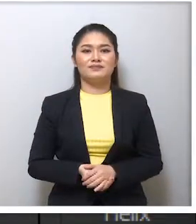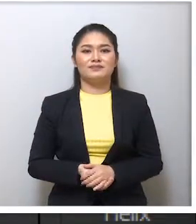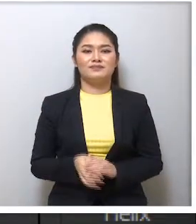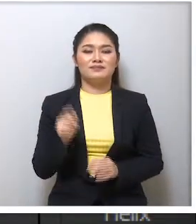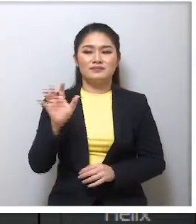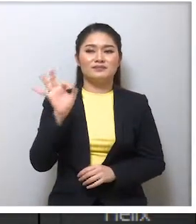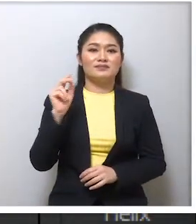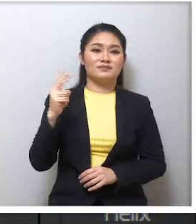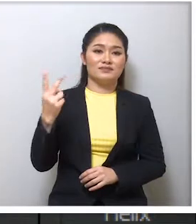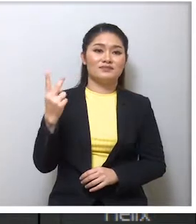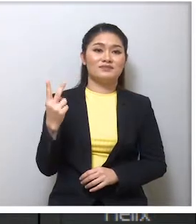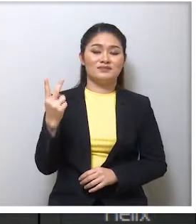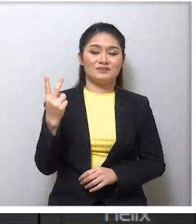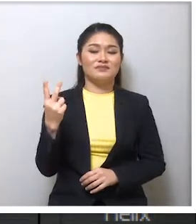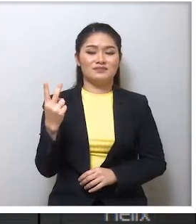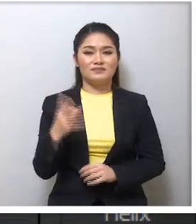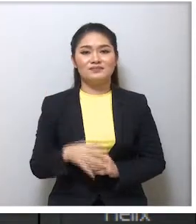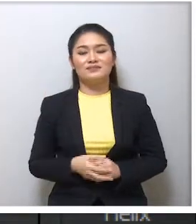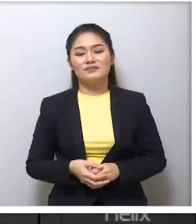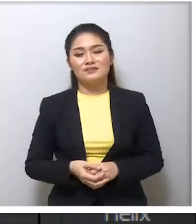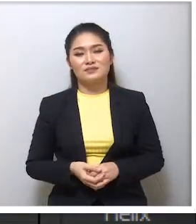นี้เสร็จแล้ว